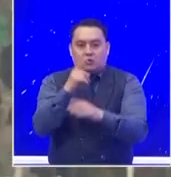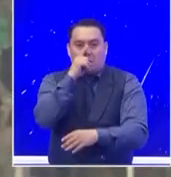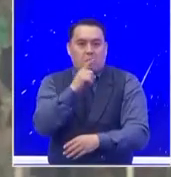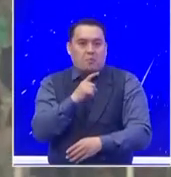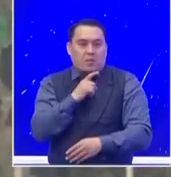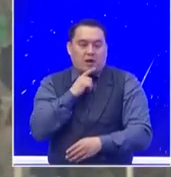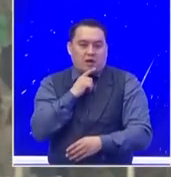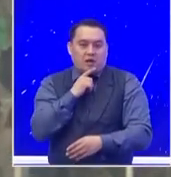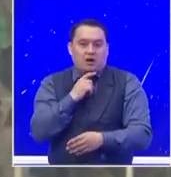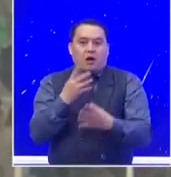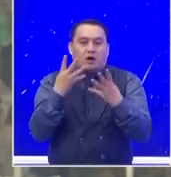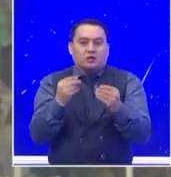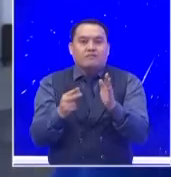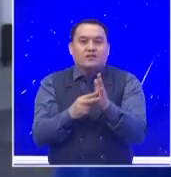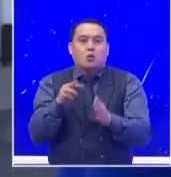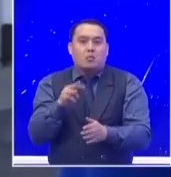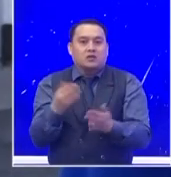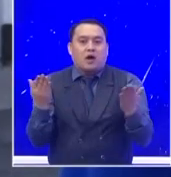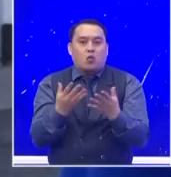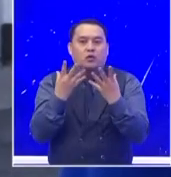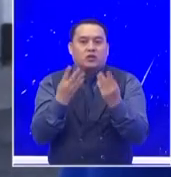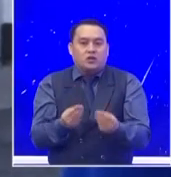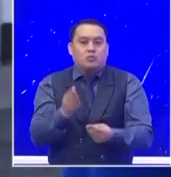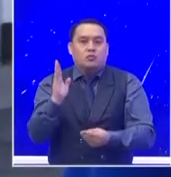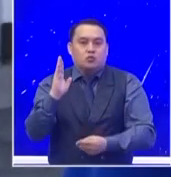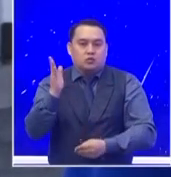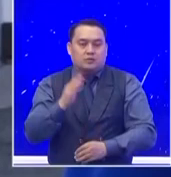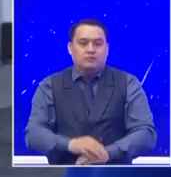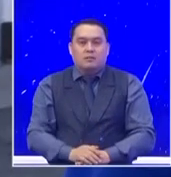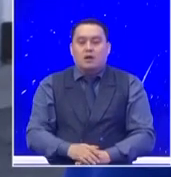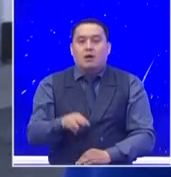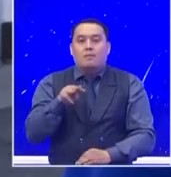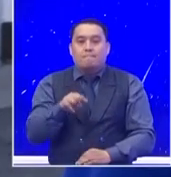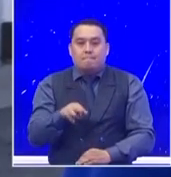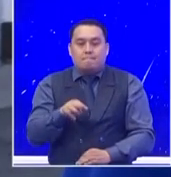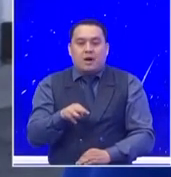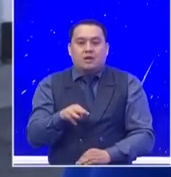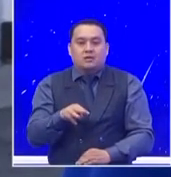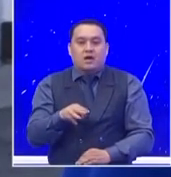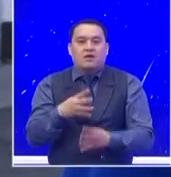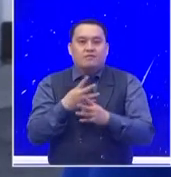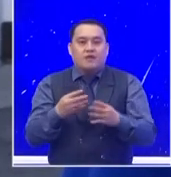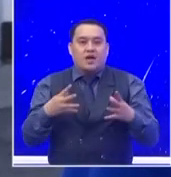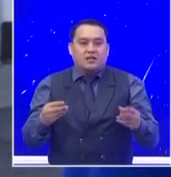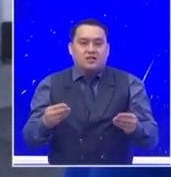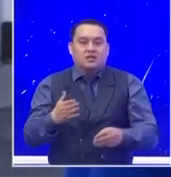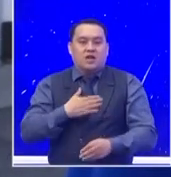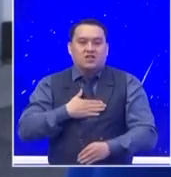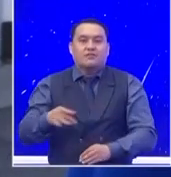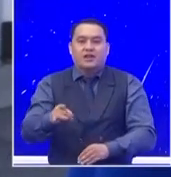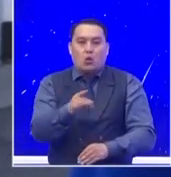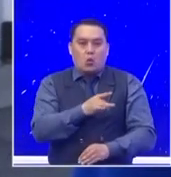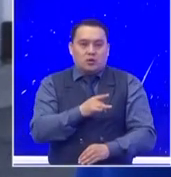И каким будет день 8 марта? Вообще весна, март – это типичный весенний месяц для нашего